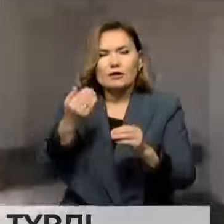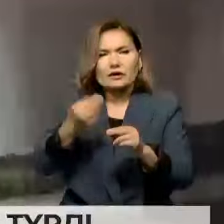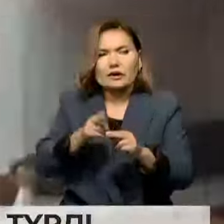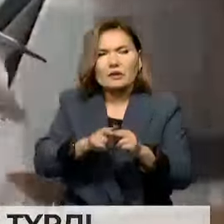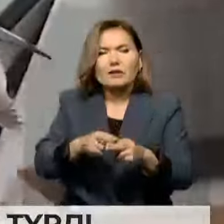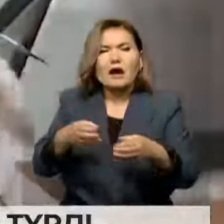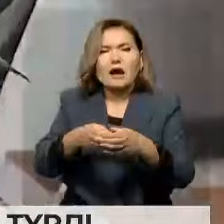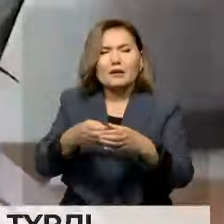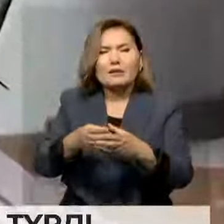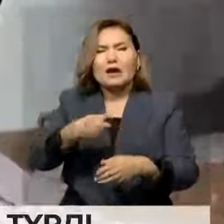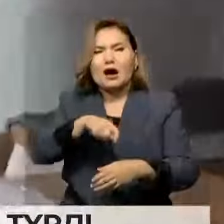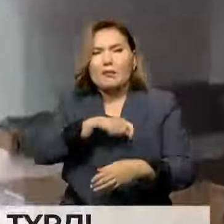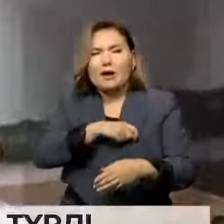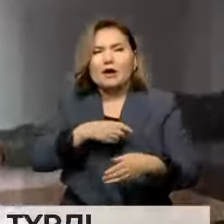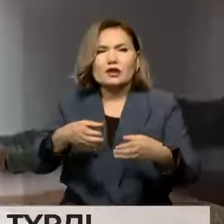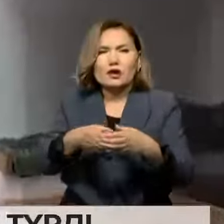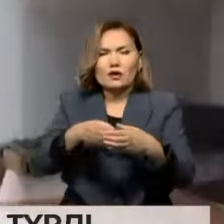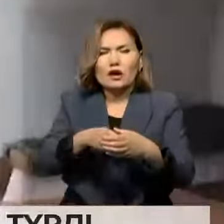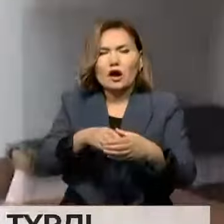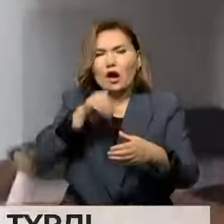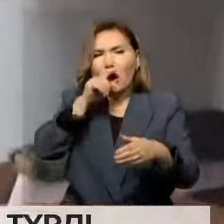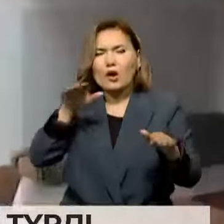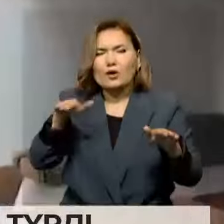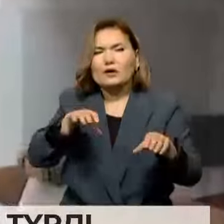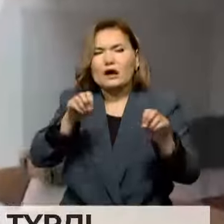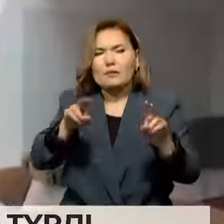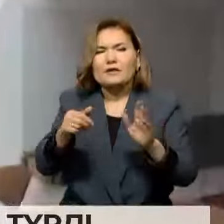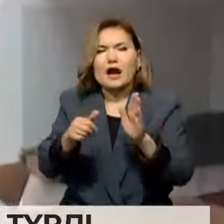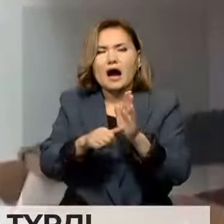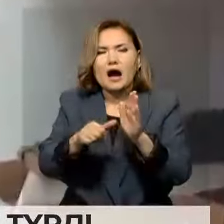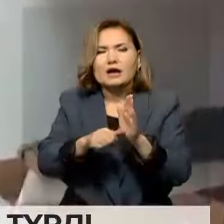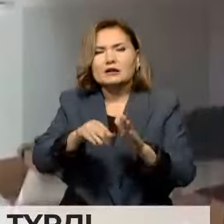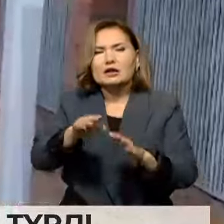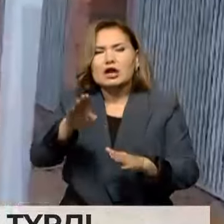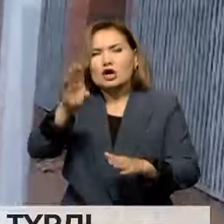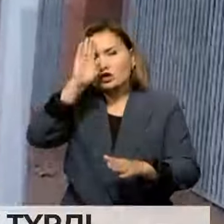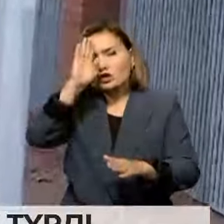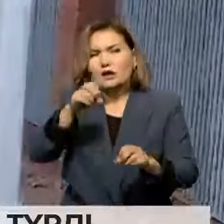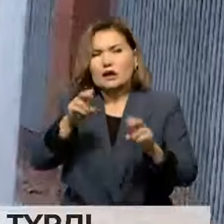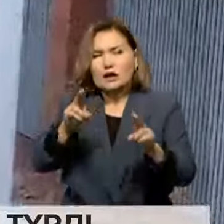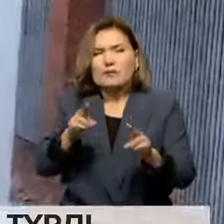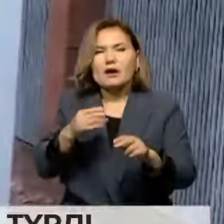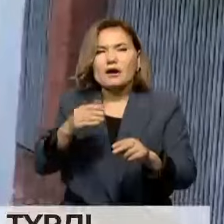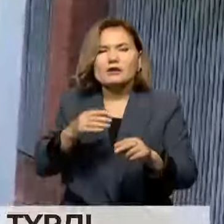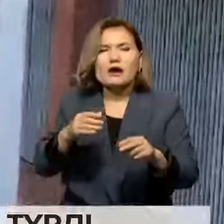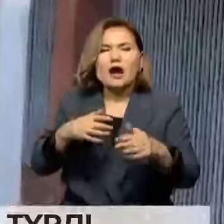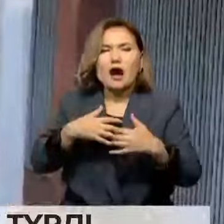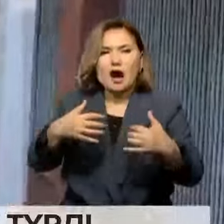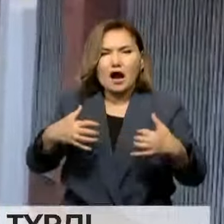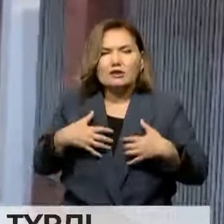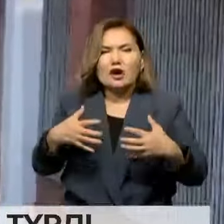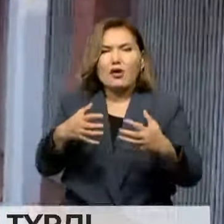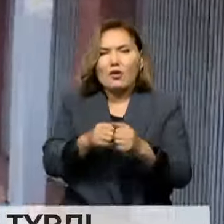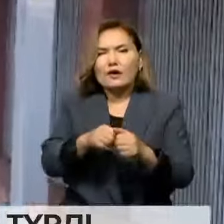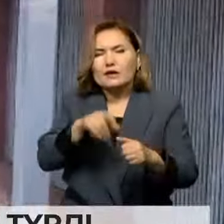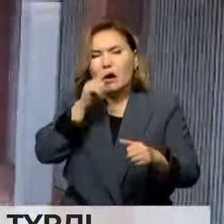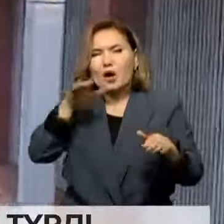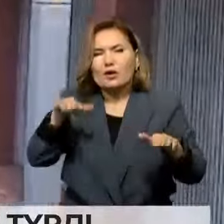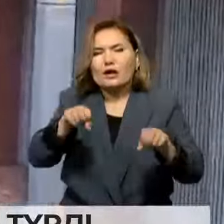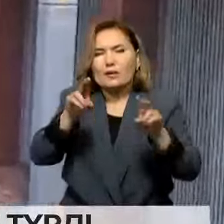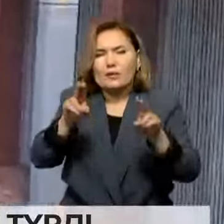бір команда испаниялық құсбегілер тобы. Астанаға бара жатқан 6 жігіт араб шейхтермен аң аулап, қоян қолтық жұмыс істейді. Тіпті ұшақ қызметіне кедері